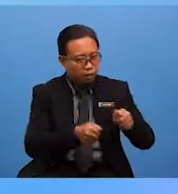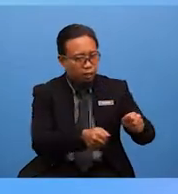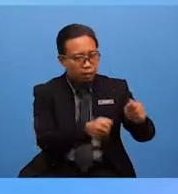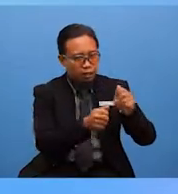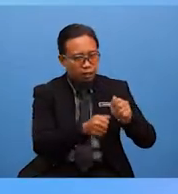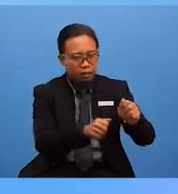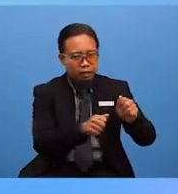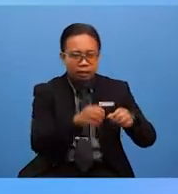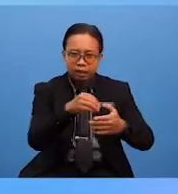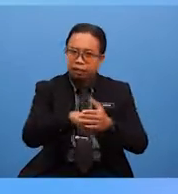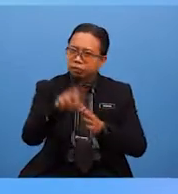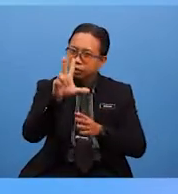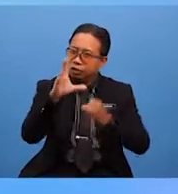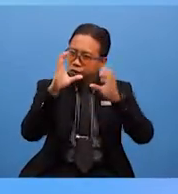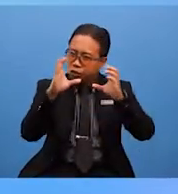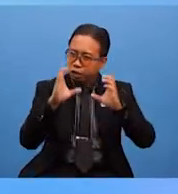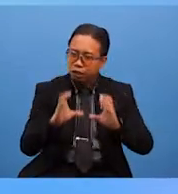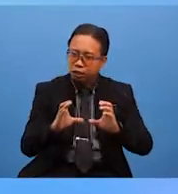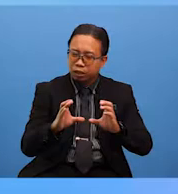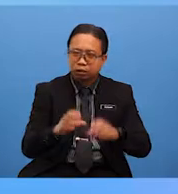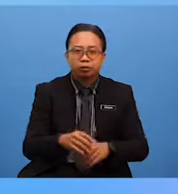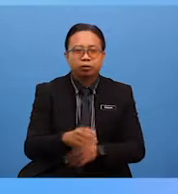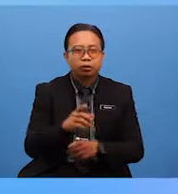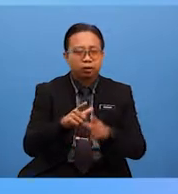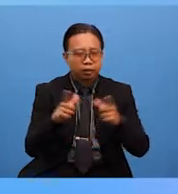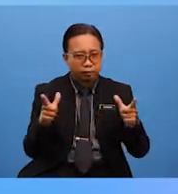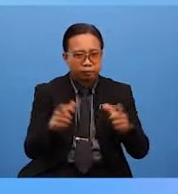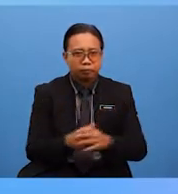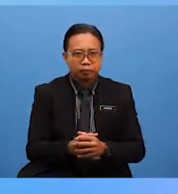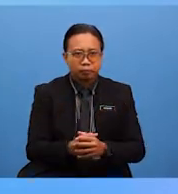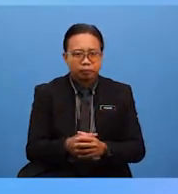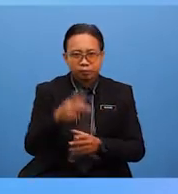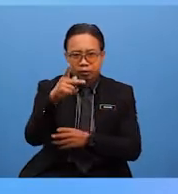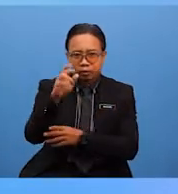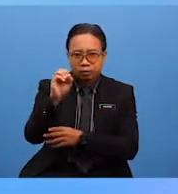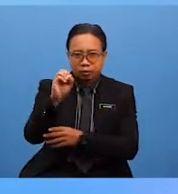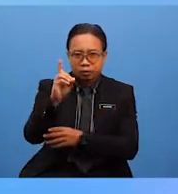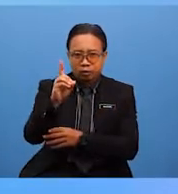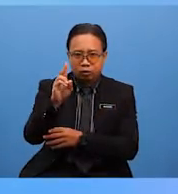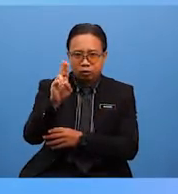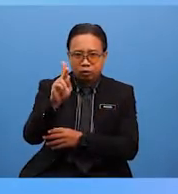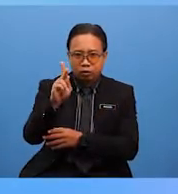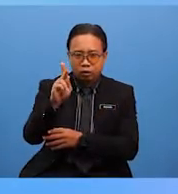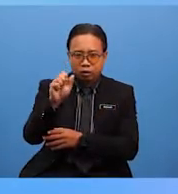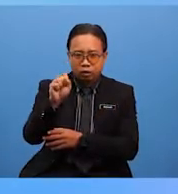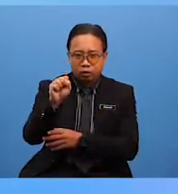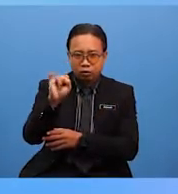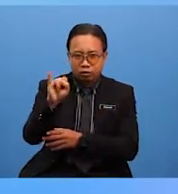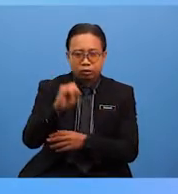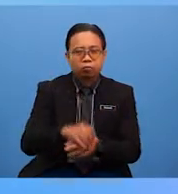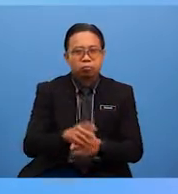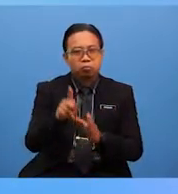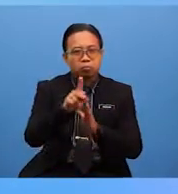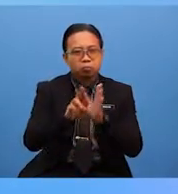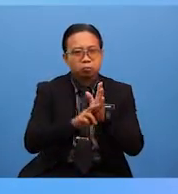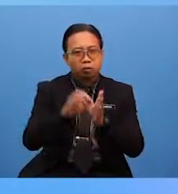tiga cara yang berbeda yaitu secara konduksi per olakan dan